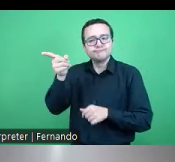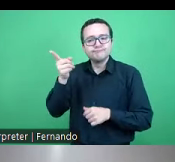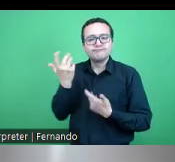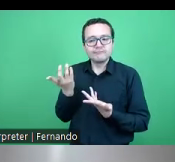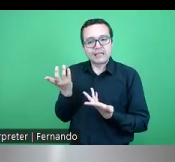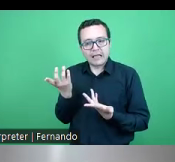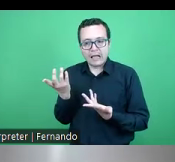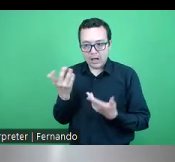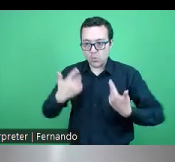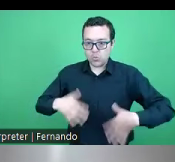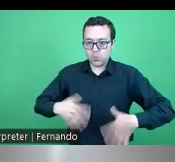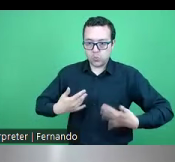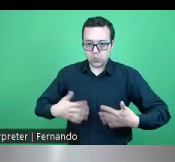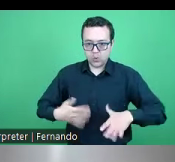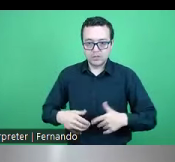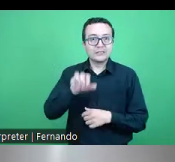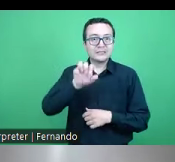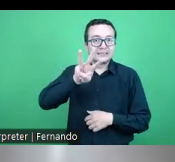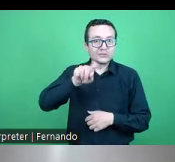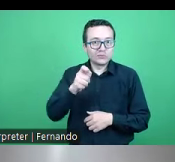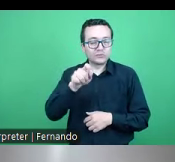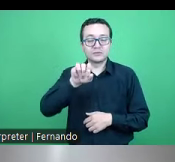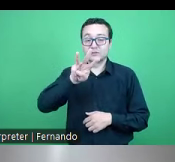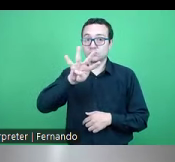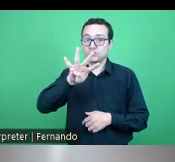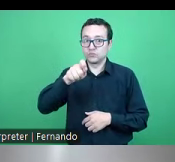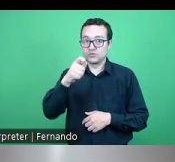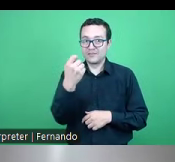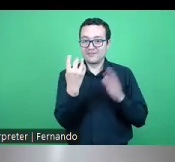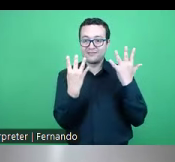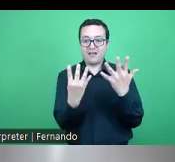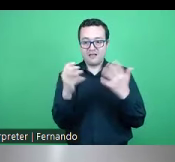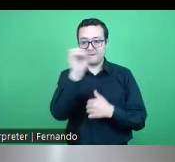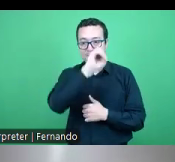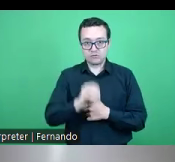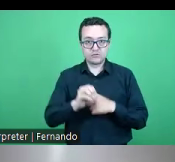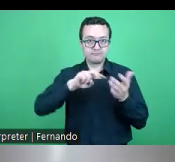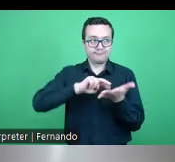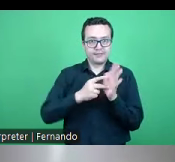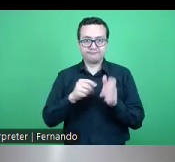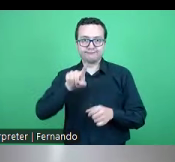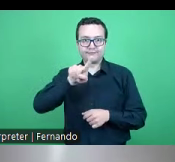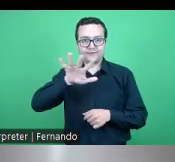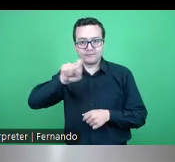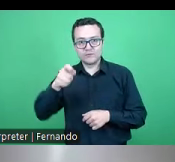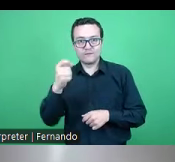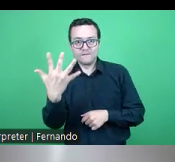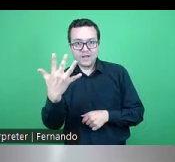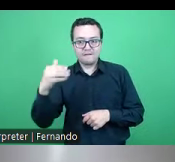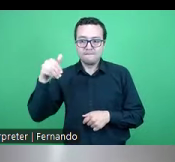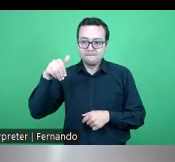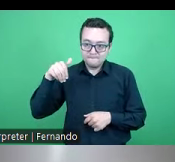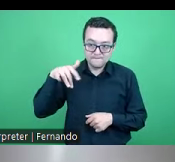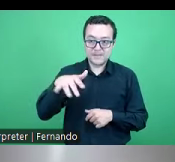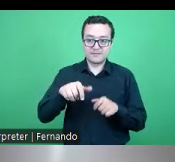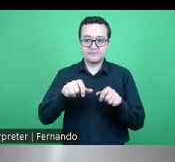kesehatan uh, mental gitu. has Nah, also at least pasalnya one mental health problem. The issue situasi is ini artinya cukup banyak this ya orang situation,